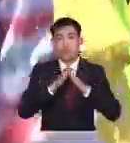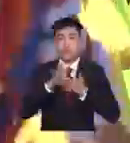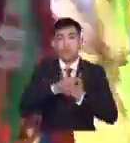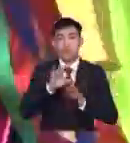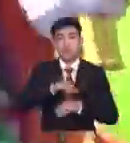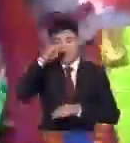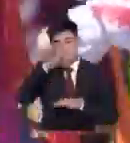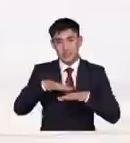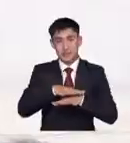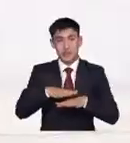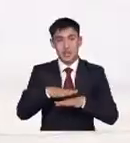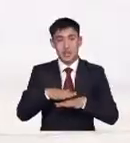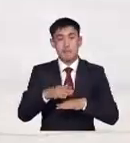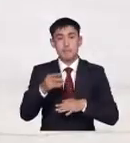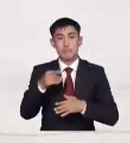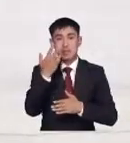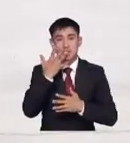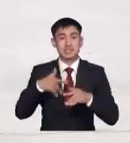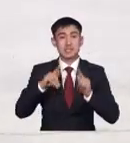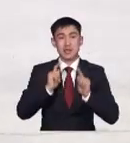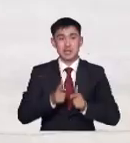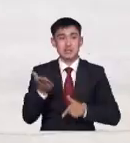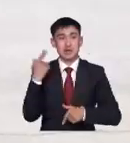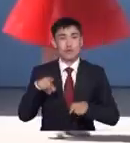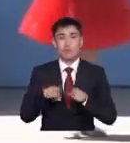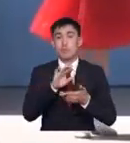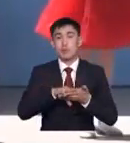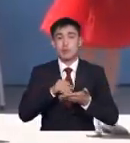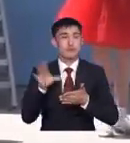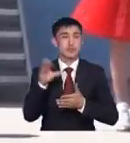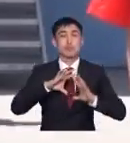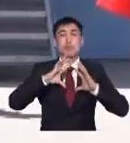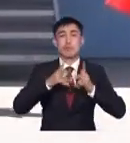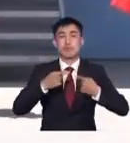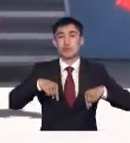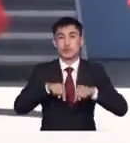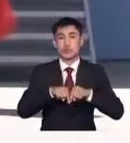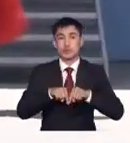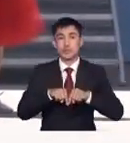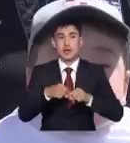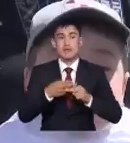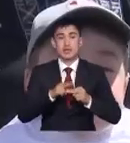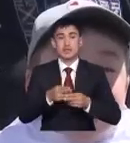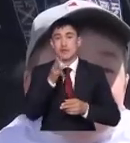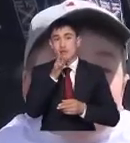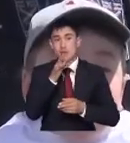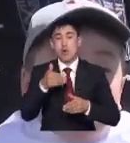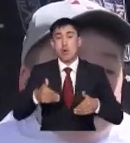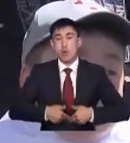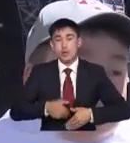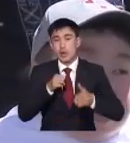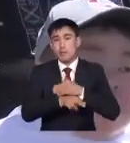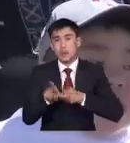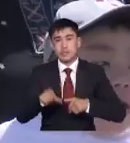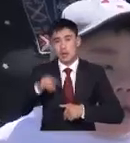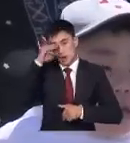неповторимый Казахстан, чью модель межэтнического согласия давно ставят в пример всему мировому сообществу. Ведь даже во времена голода и репрессий